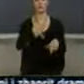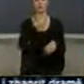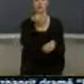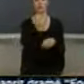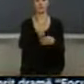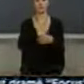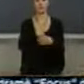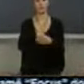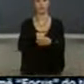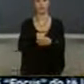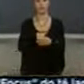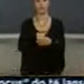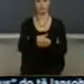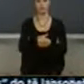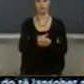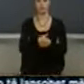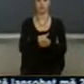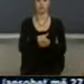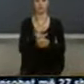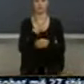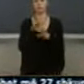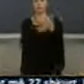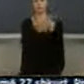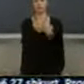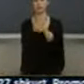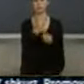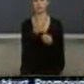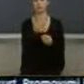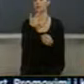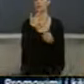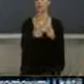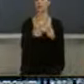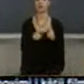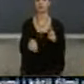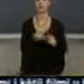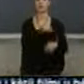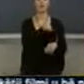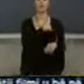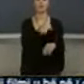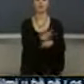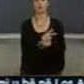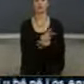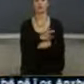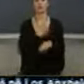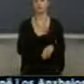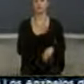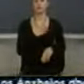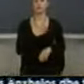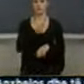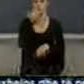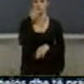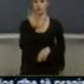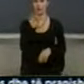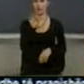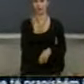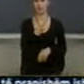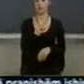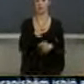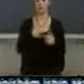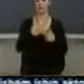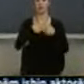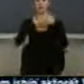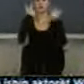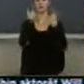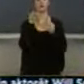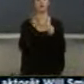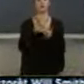këtyra amandamenteve kushtetuse, sepse është në interesin strategjik të Kosovës për të marë përgjegjësit për